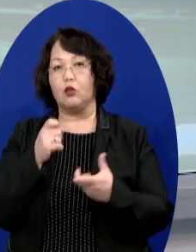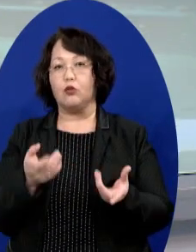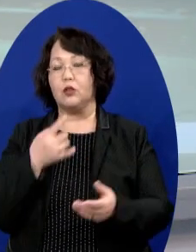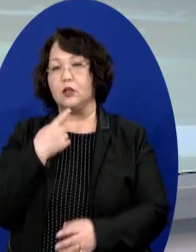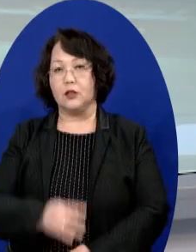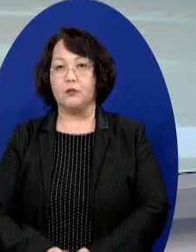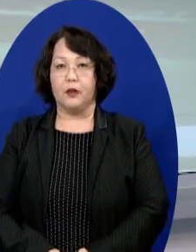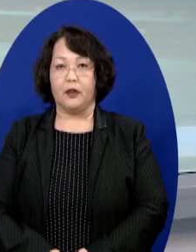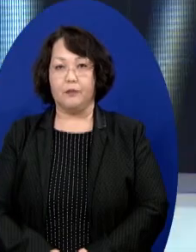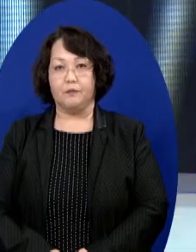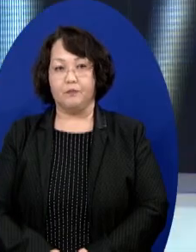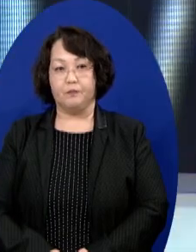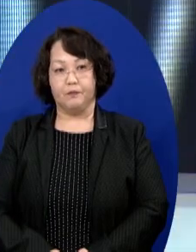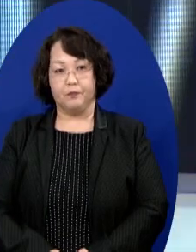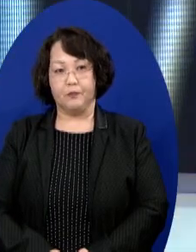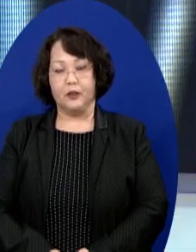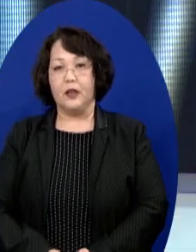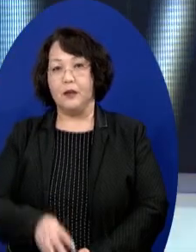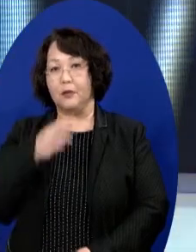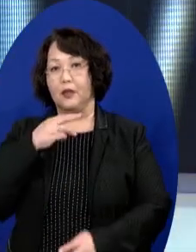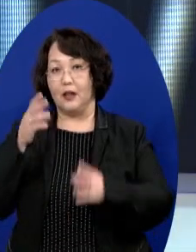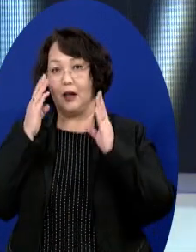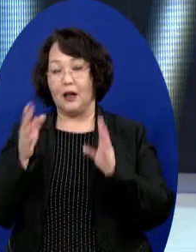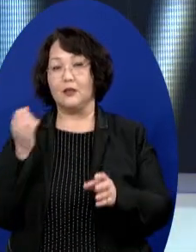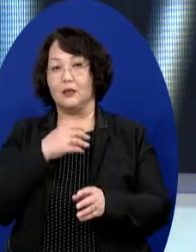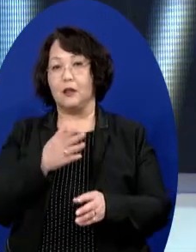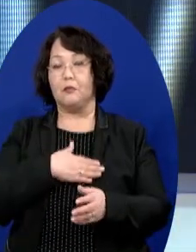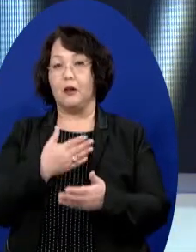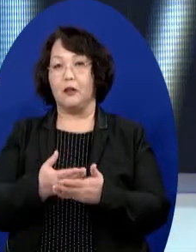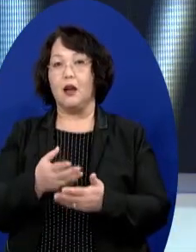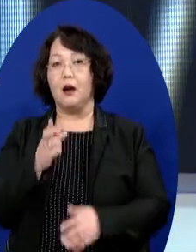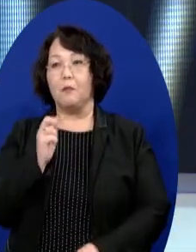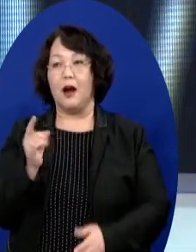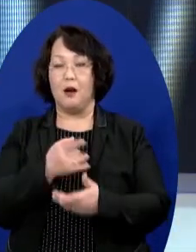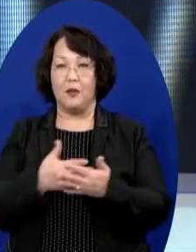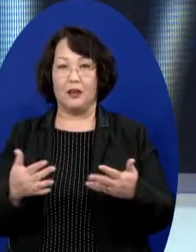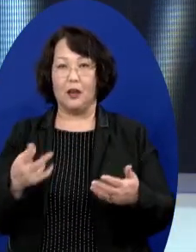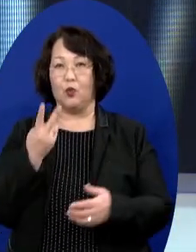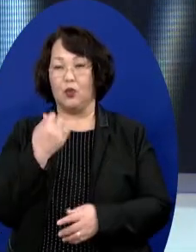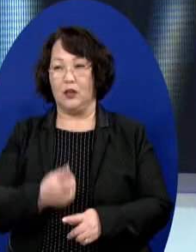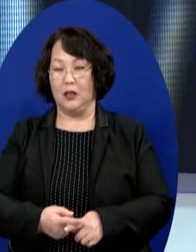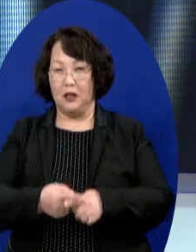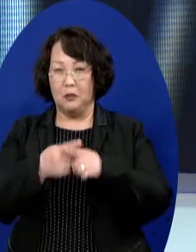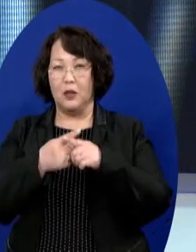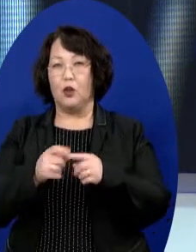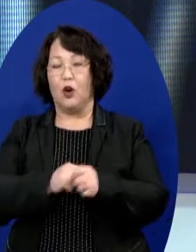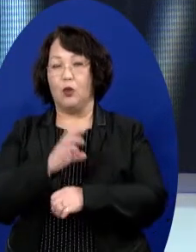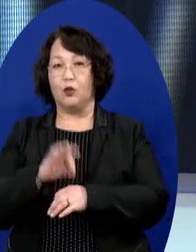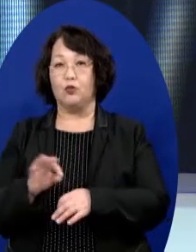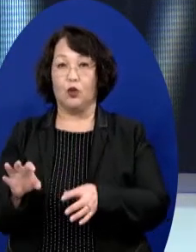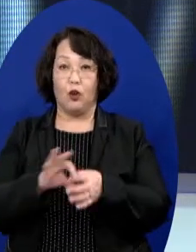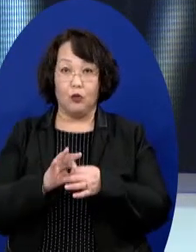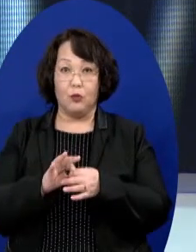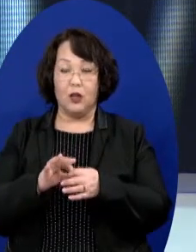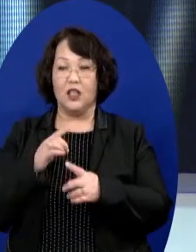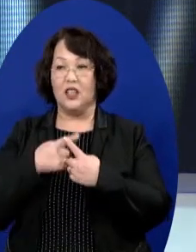юм а. За зөвхөн үрдэг сонгогдож байгаа үзэгчтэнд баярлалаа. Инфляц төв банкны зорилтоос давж цар тахлаас үүссэн хөлийн саад